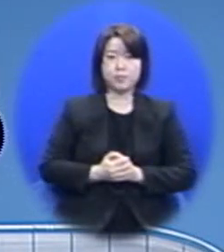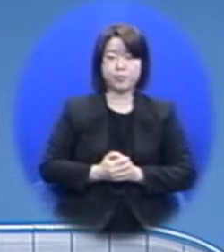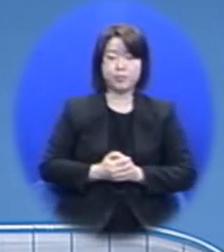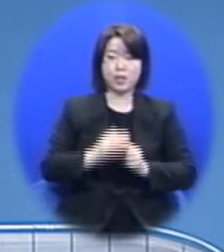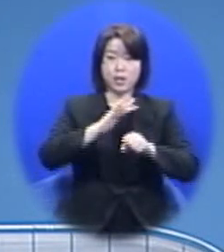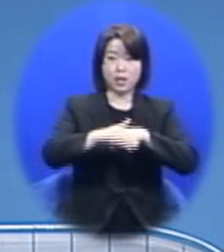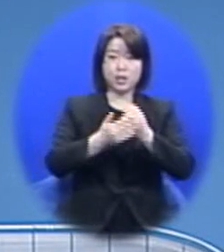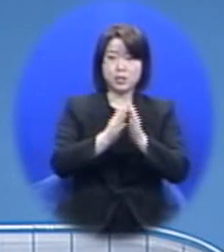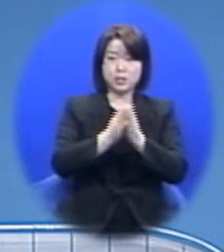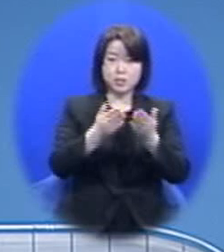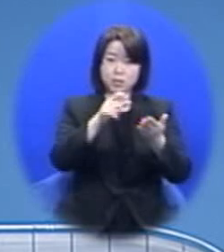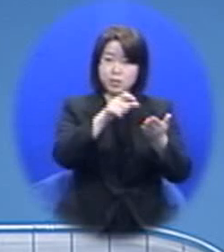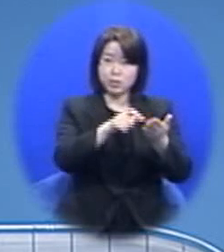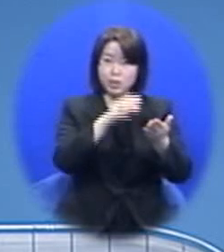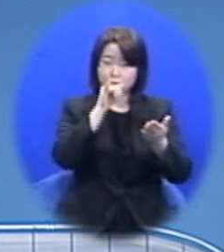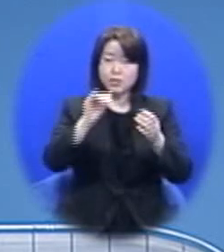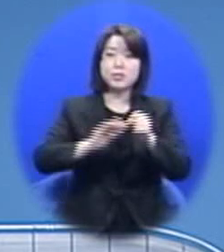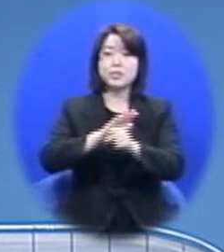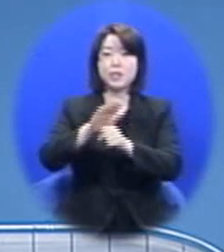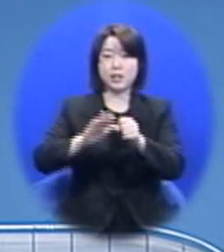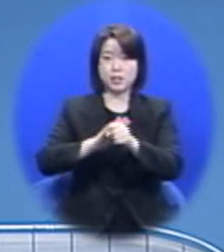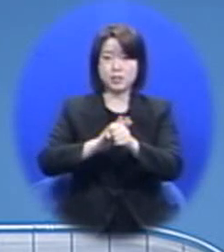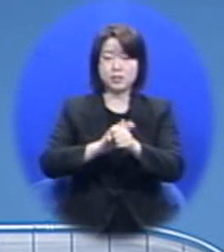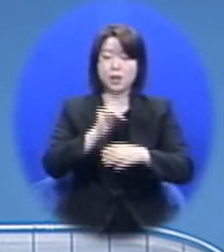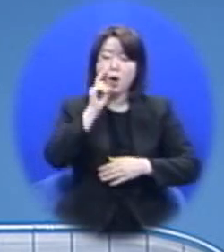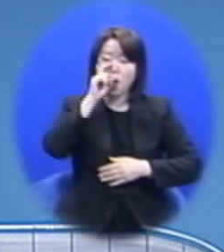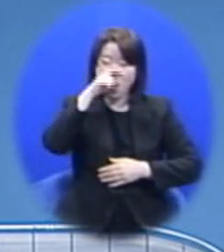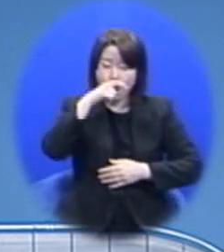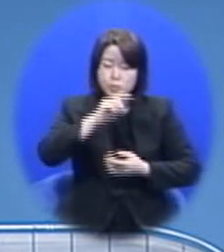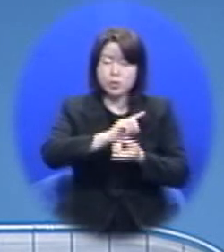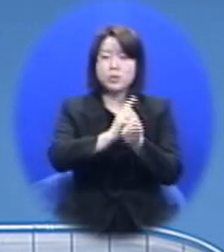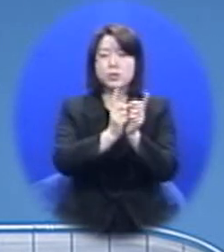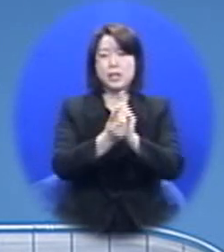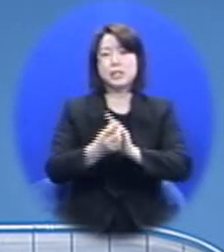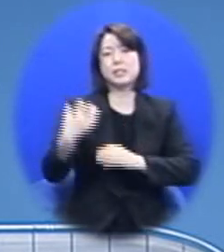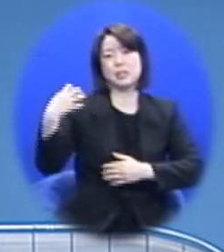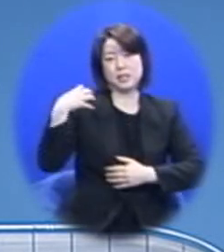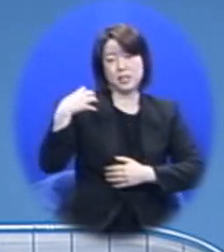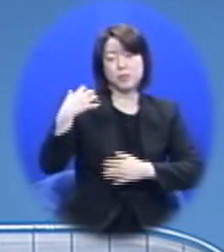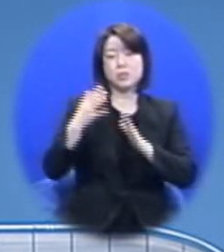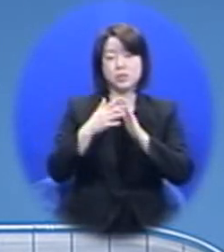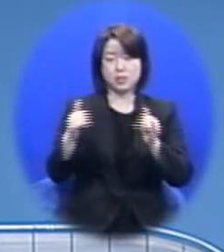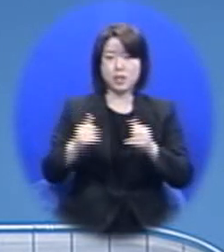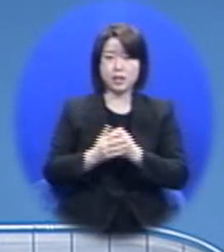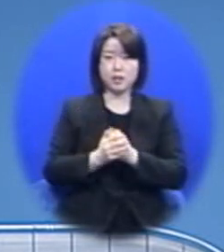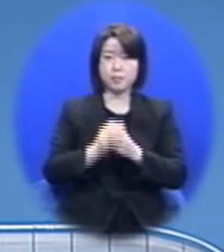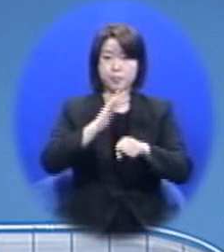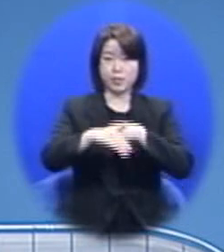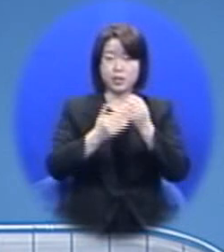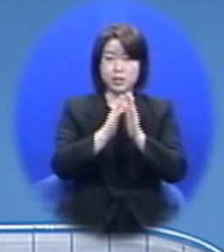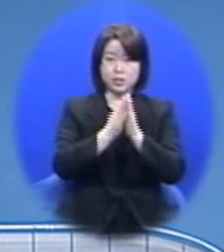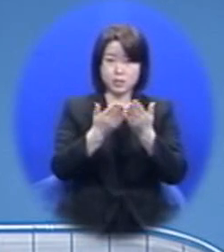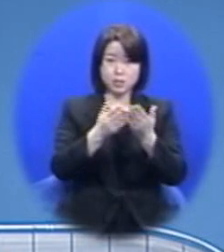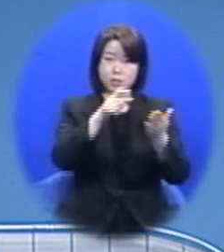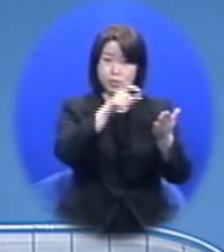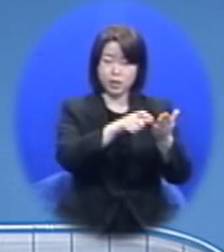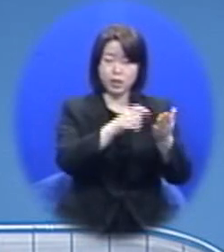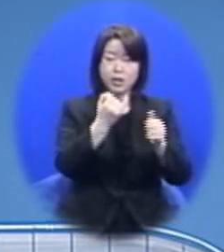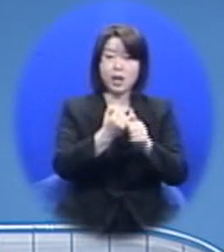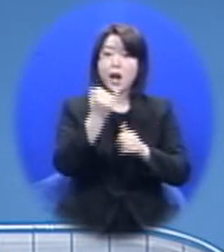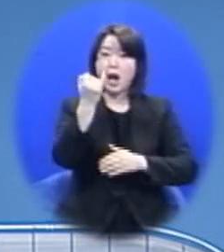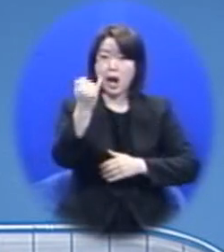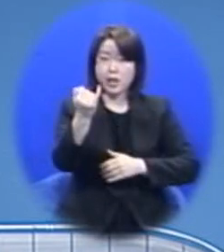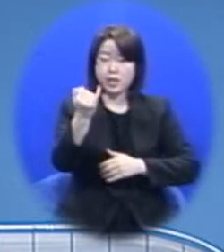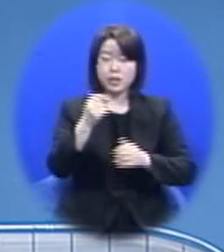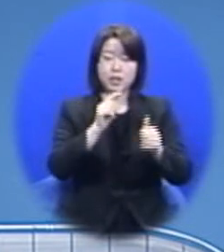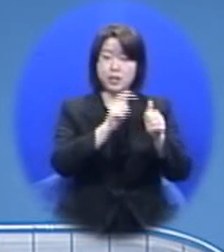성경이 말하는 사랑은 허물을 대신 지는 사랑입니다. 성경에 아내에게는 남편에게